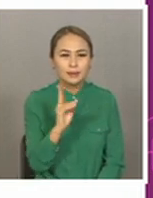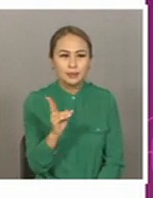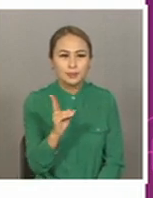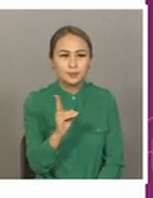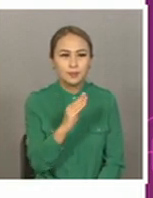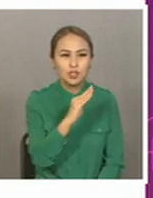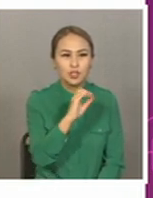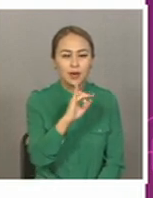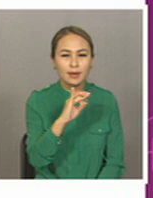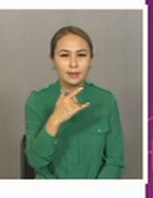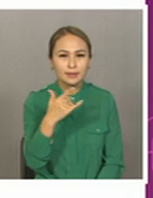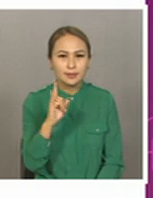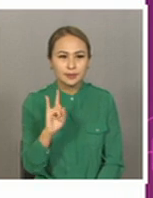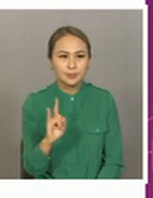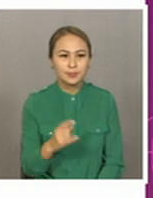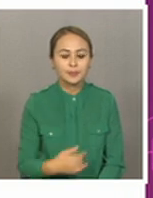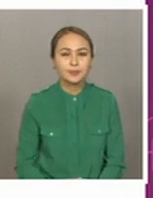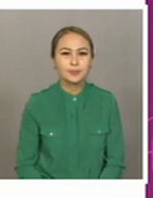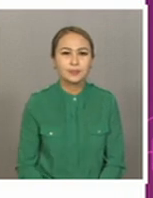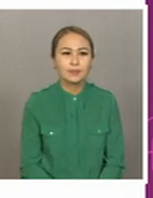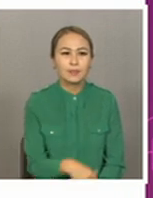жарық, жарығы,